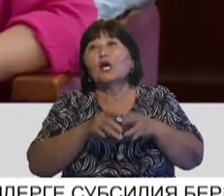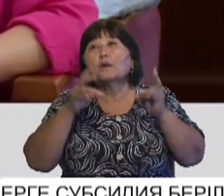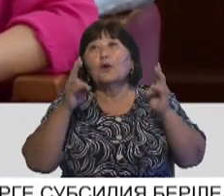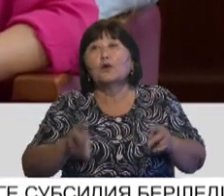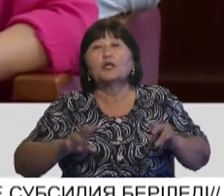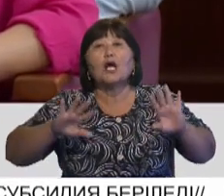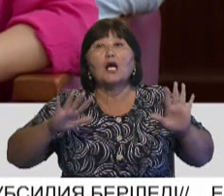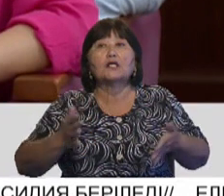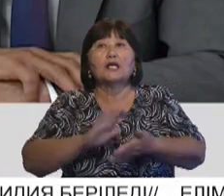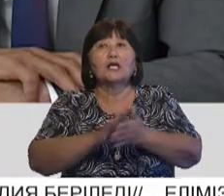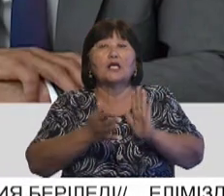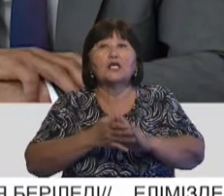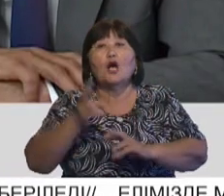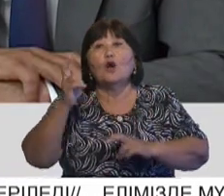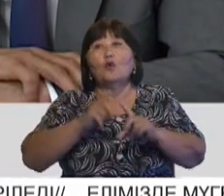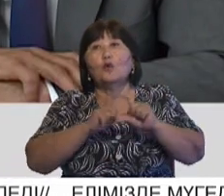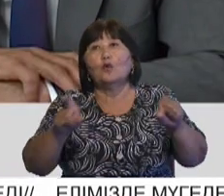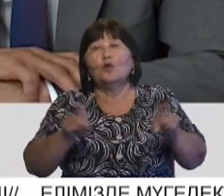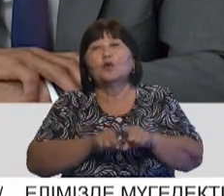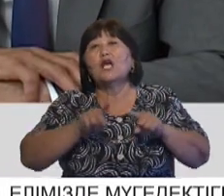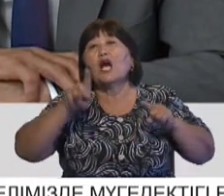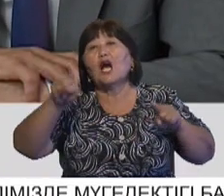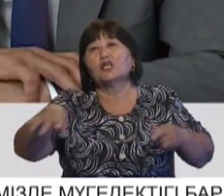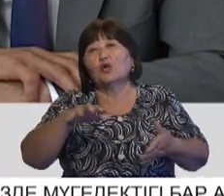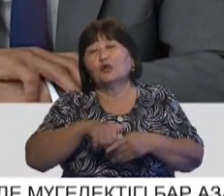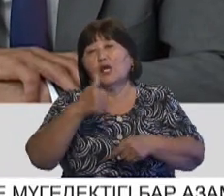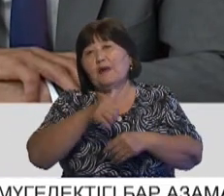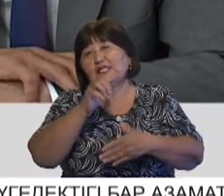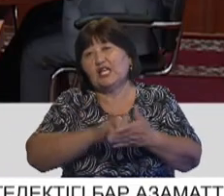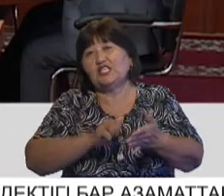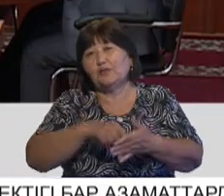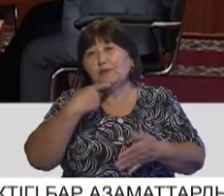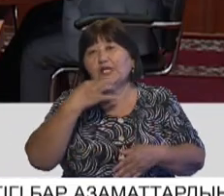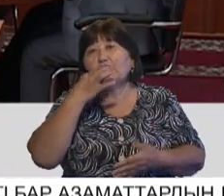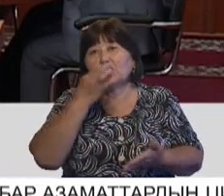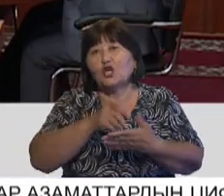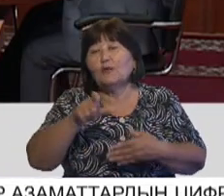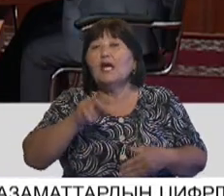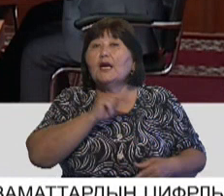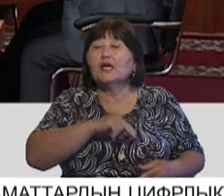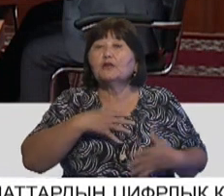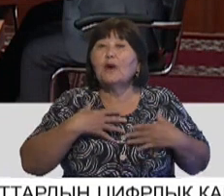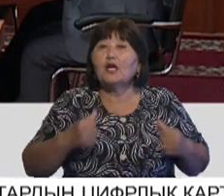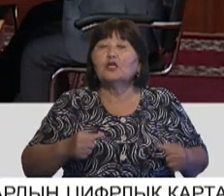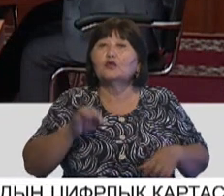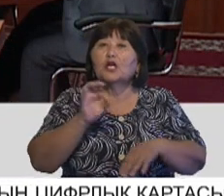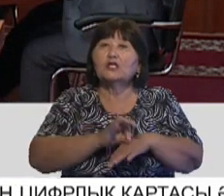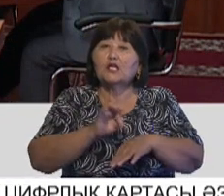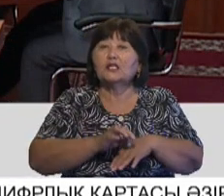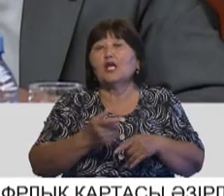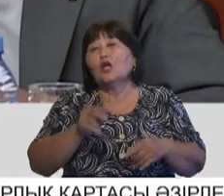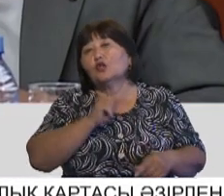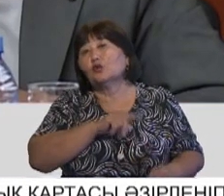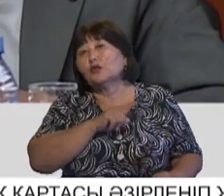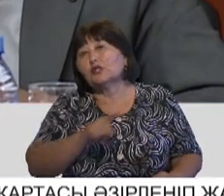алған жазатайым жағдайларға өндіріс орындарының қашықта орналасуы басты себеп дейді жауаптылар. Қызметкерлердің денсаулығы сыр беріп, немесе